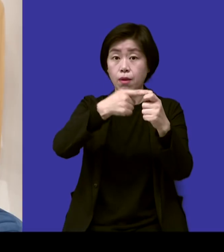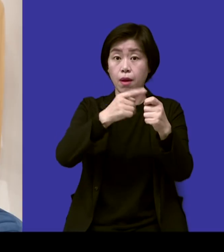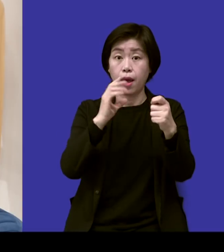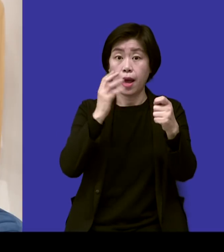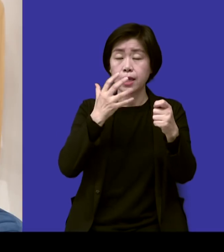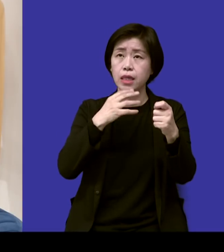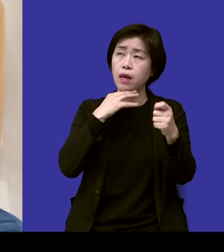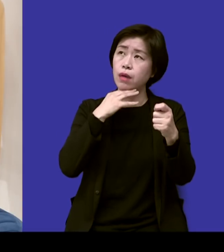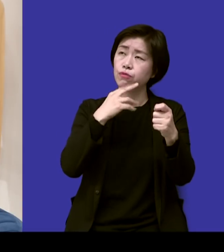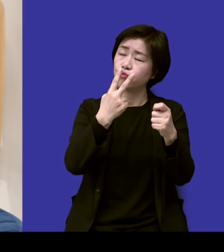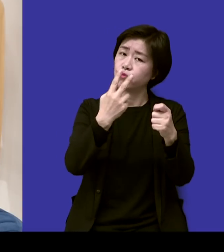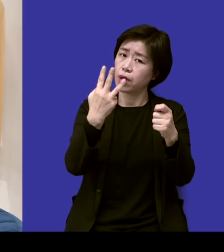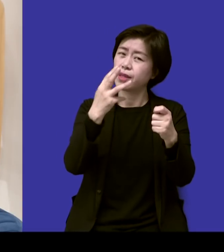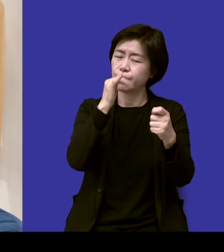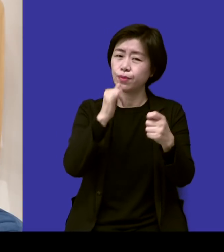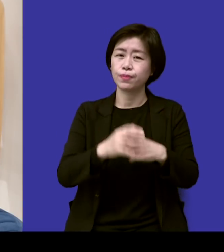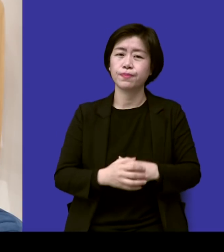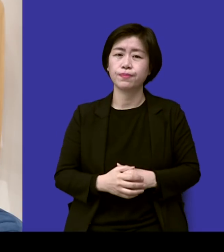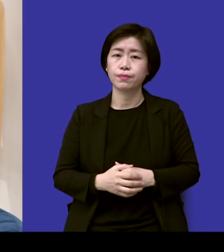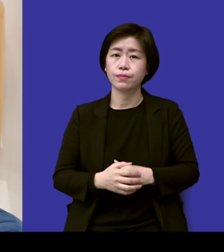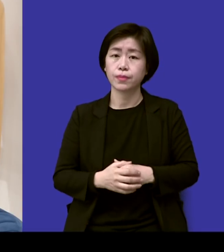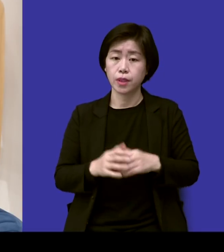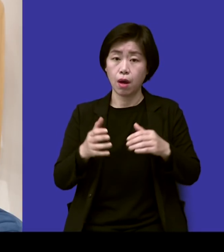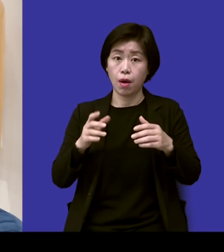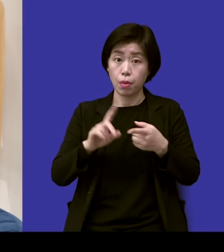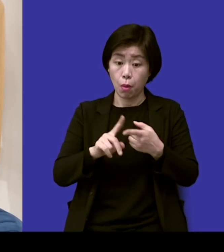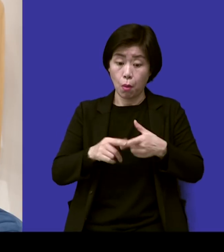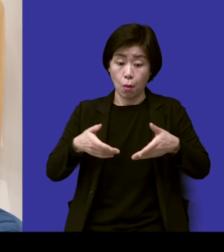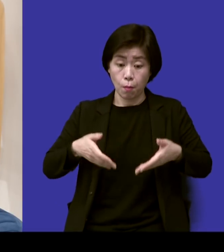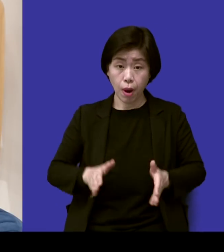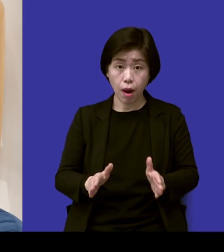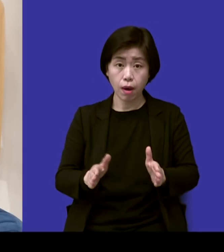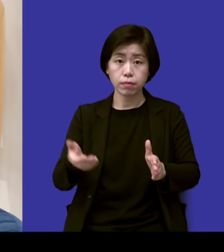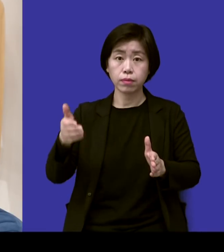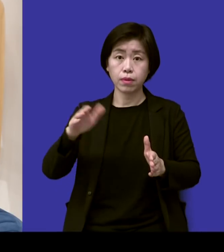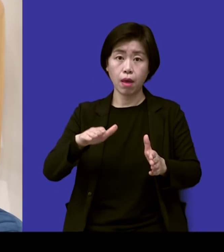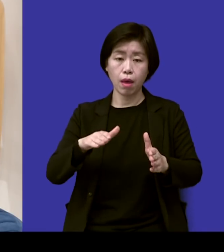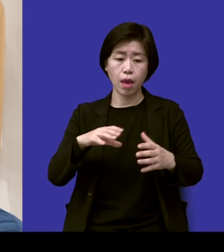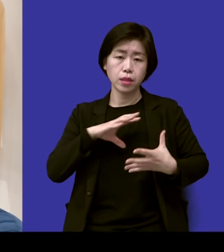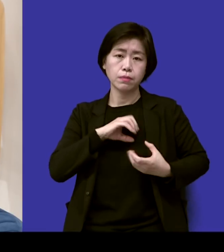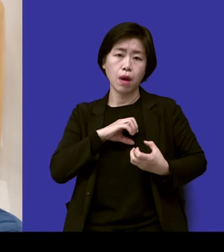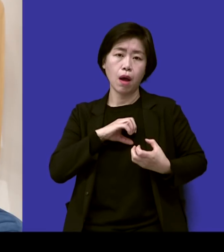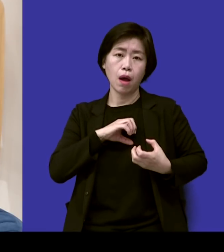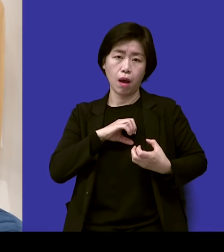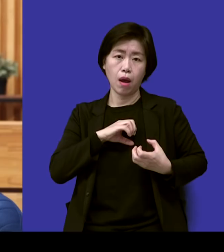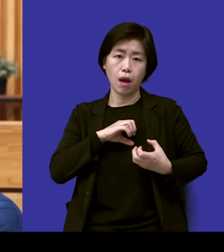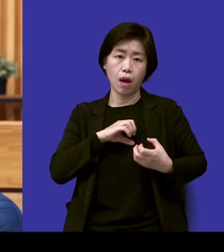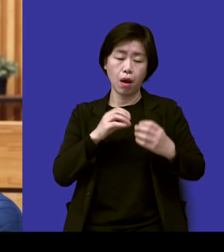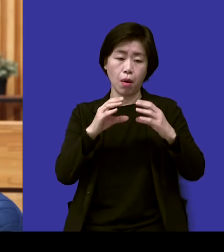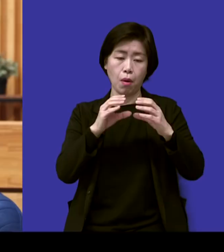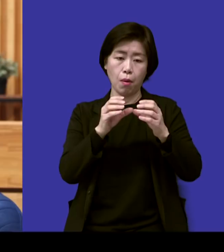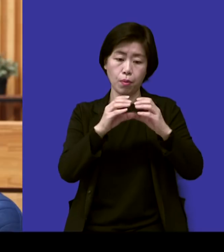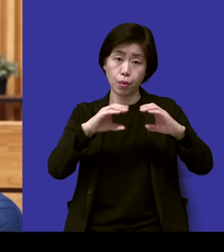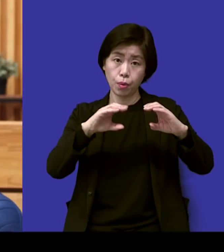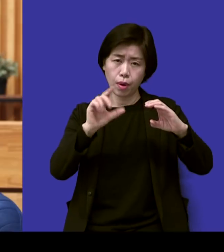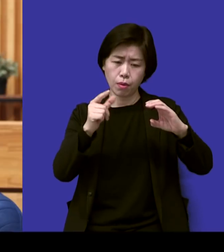근데 이제 아이가 태어났는데 심장 기형인 거예요. 대동맥, 폐동맥이 붙어서 나온 거죠. 원래 이렇게 갈라져 있었어요. 네, 네.